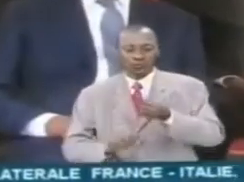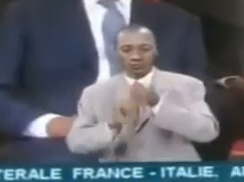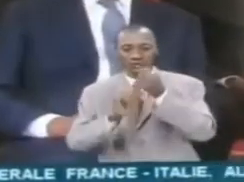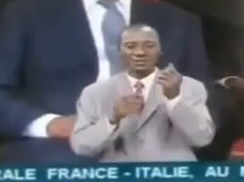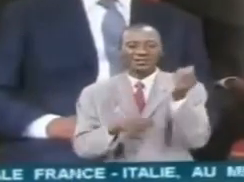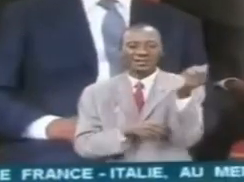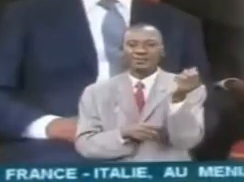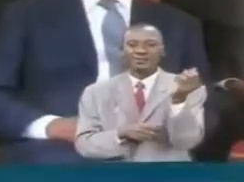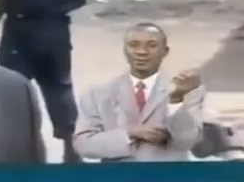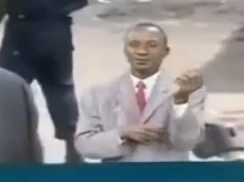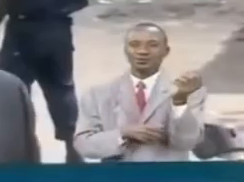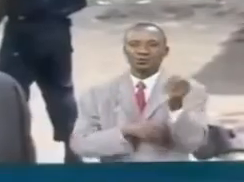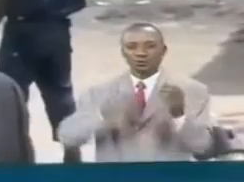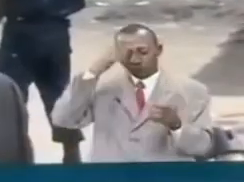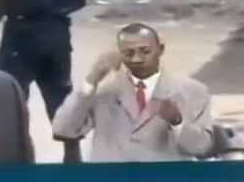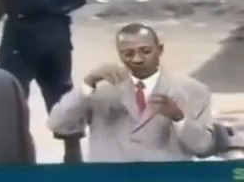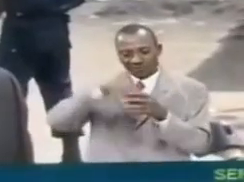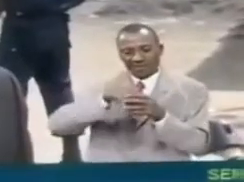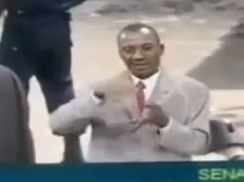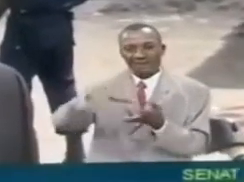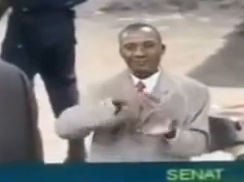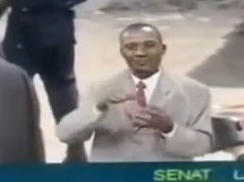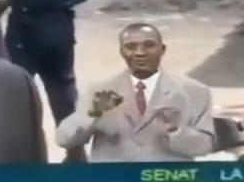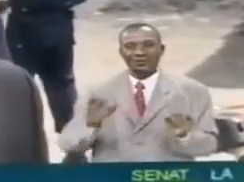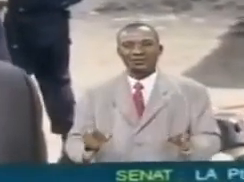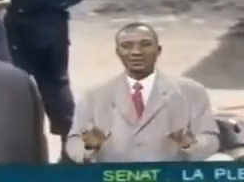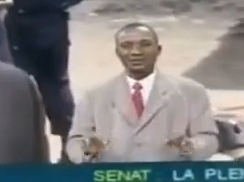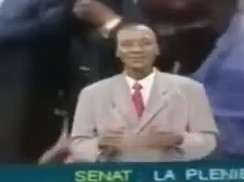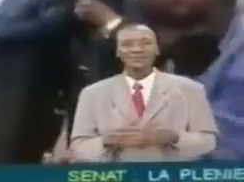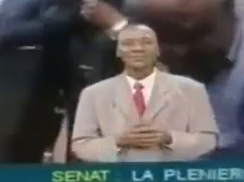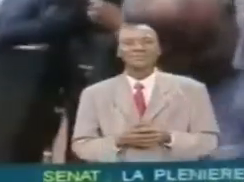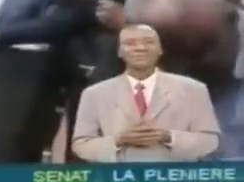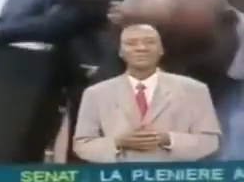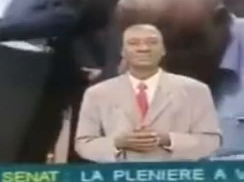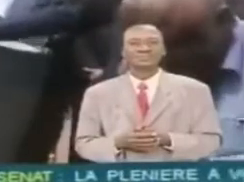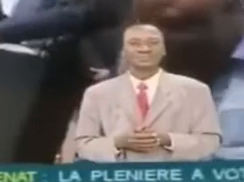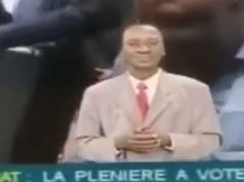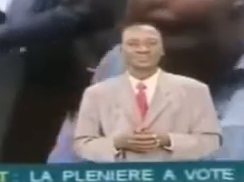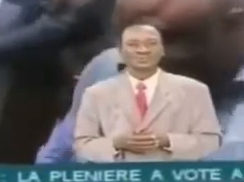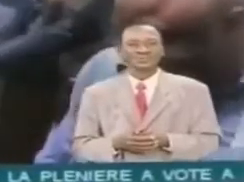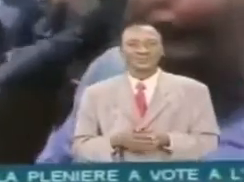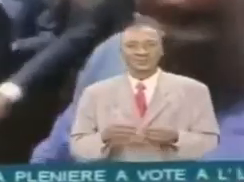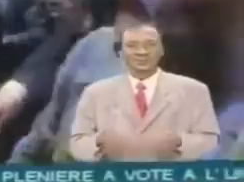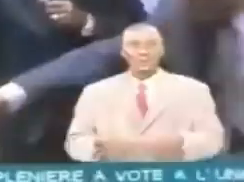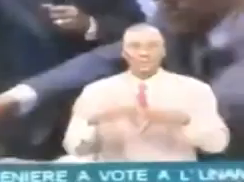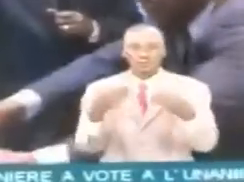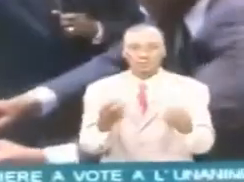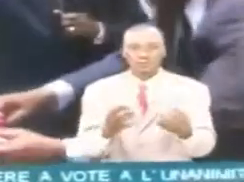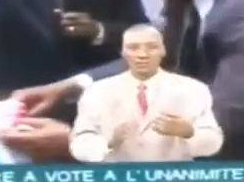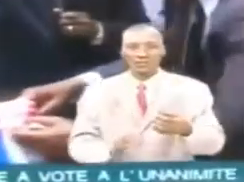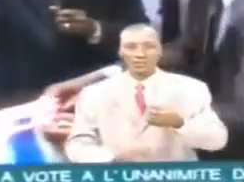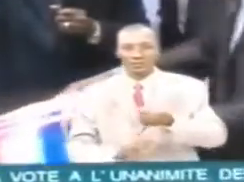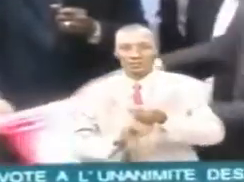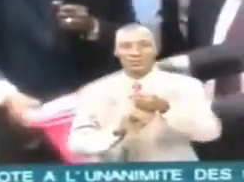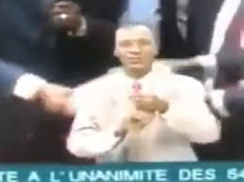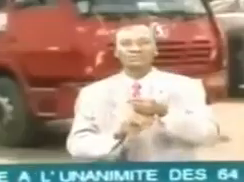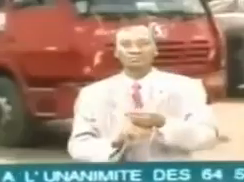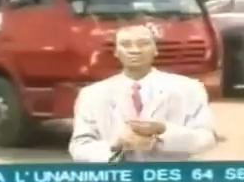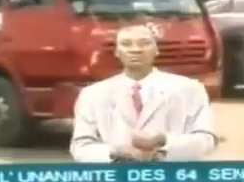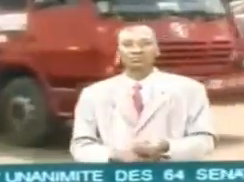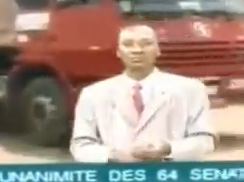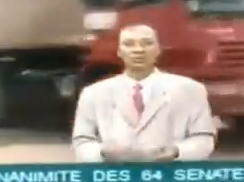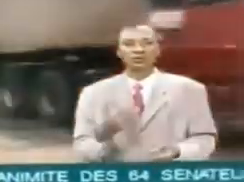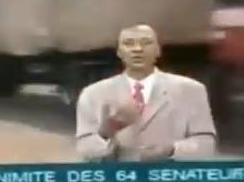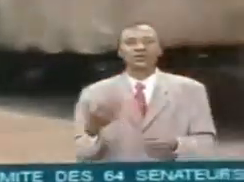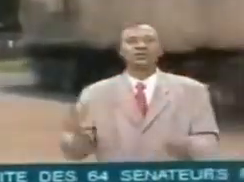au 4 janvier dernier, comme il y en a dans tous les pays. Après avoir remis cette assistance humanitaire constituée de 16 camions contenant